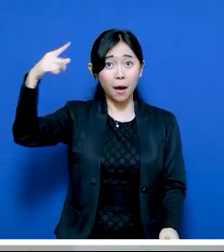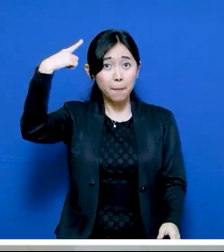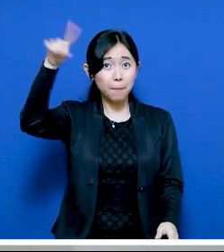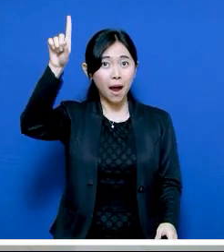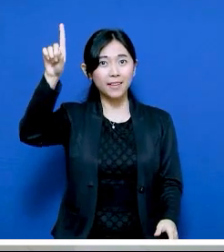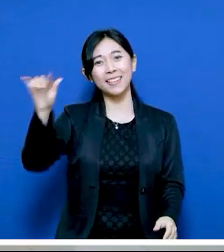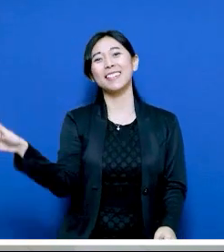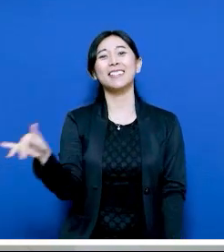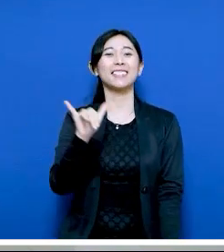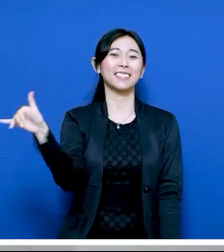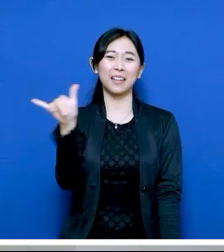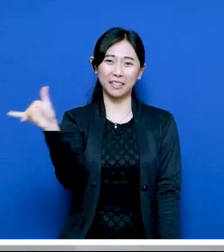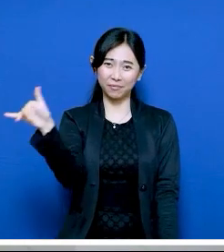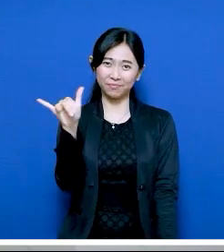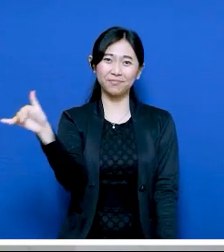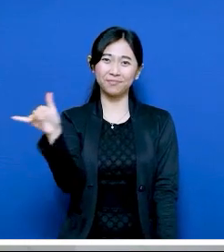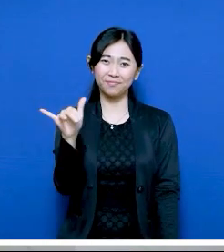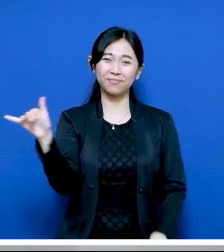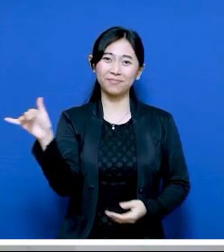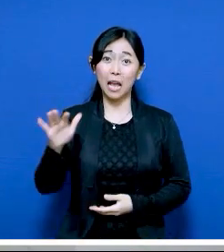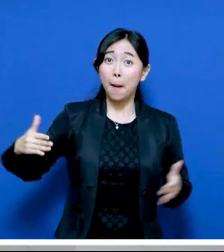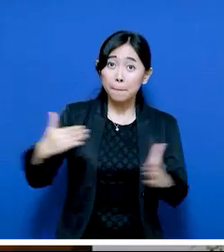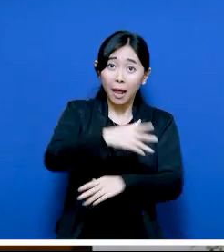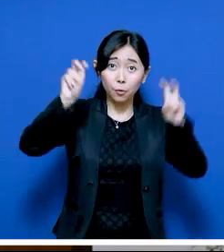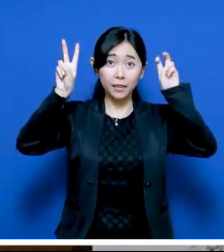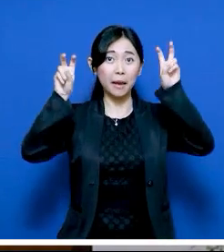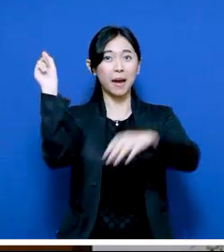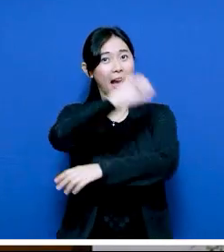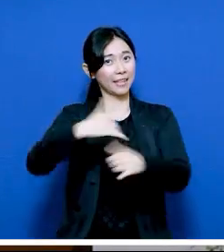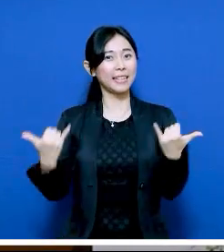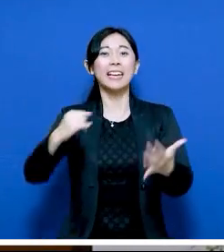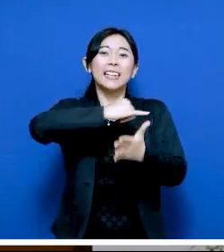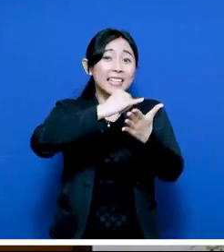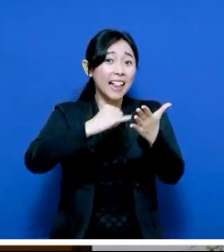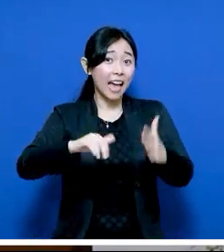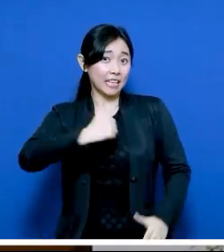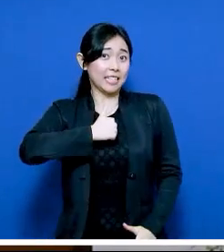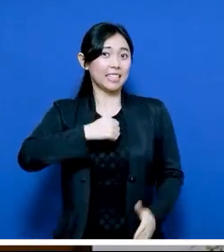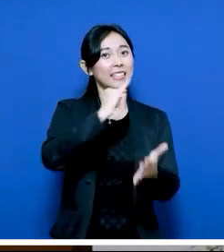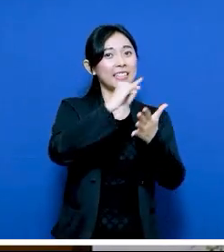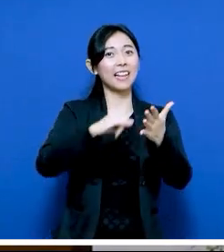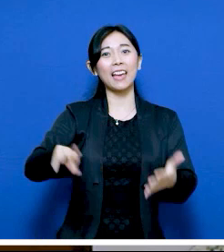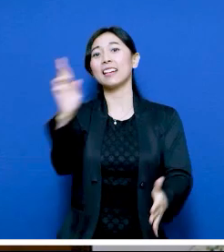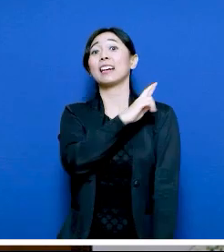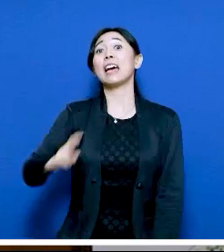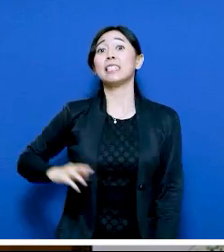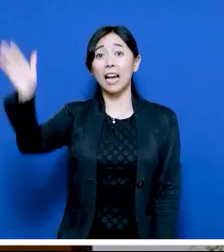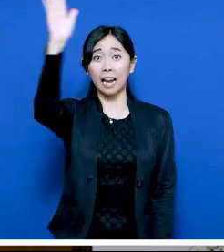bagi sekitar. Melalui tema hari ini, nilai diri dan nilai kerajaan